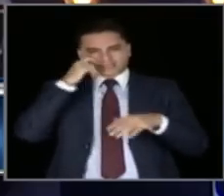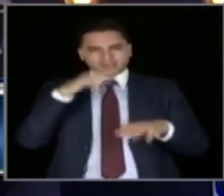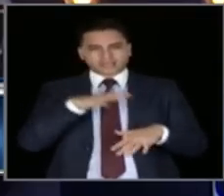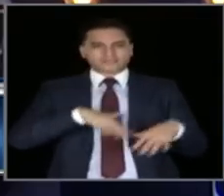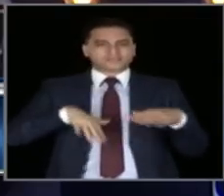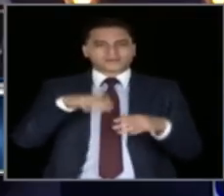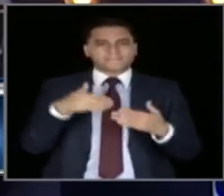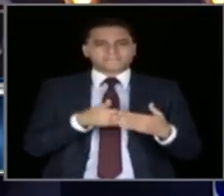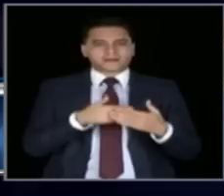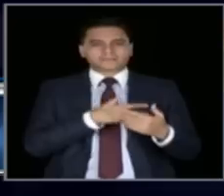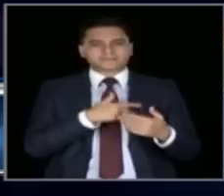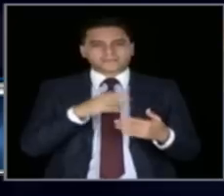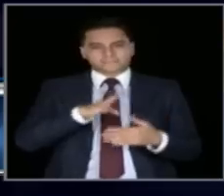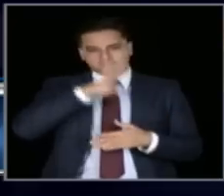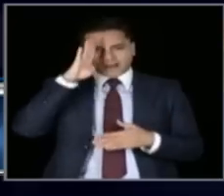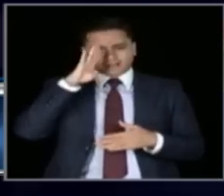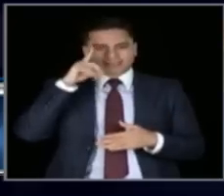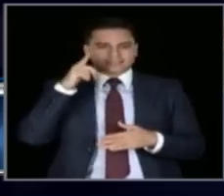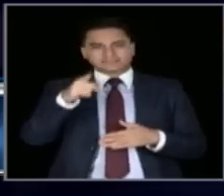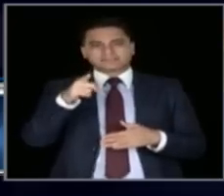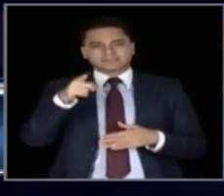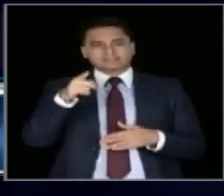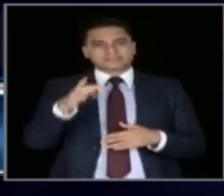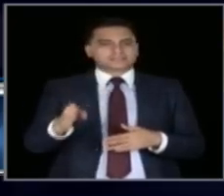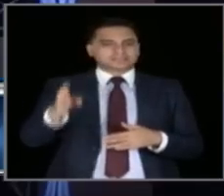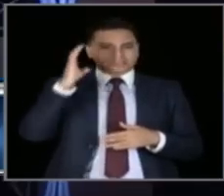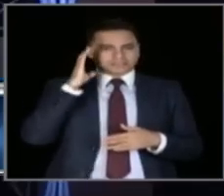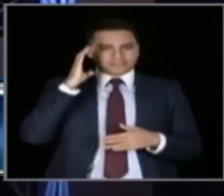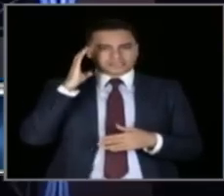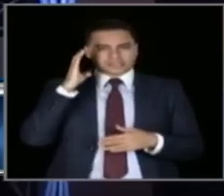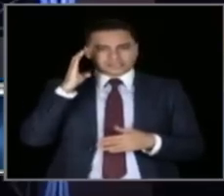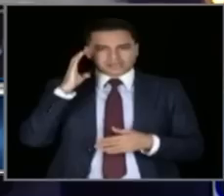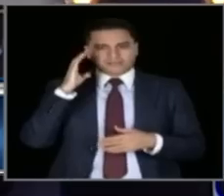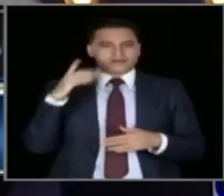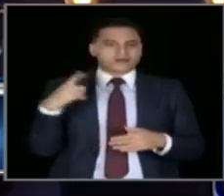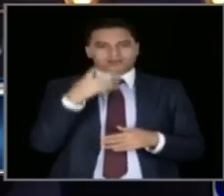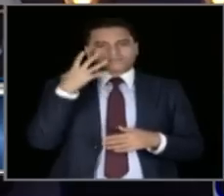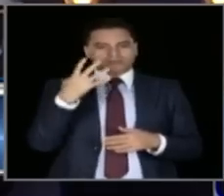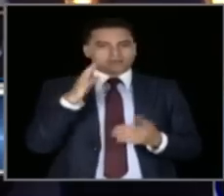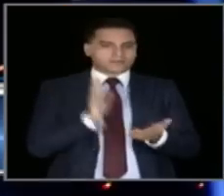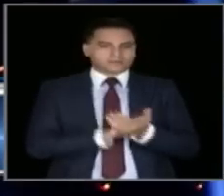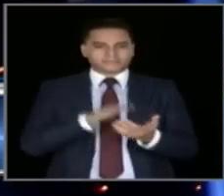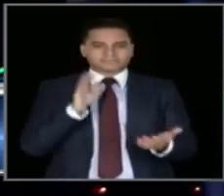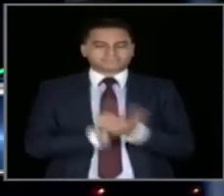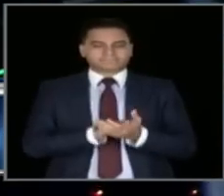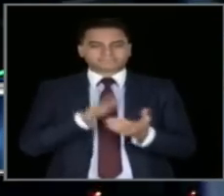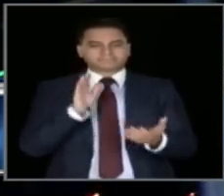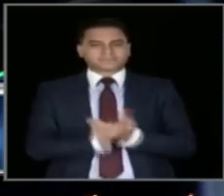إجابتك؟ ملكي. مريم عمر ملكي. هدف الرابع.